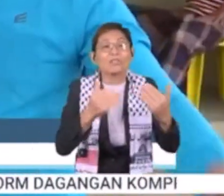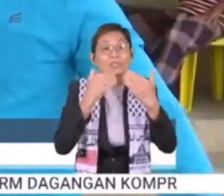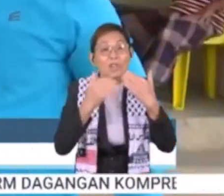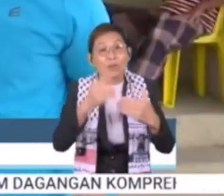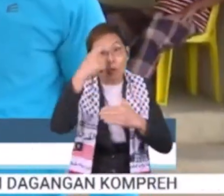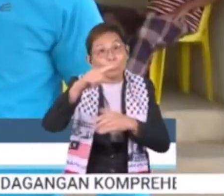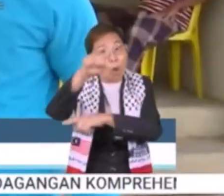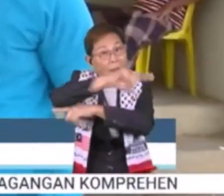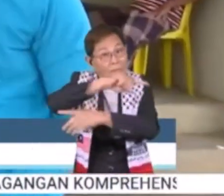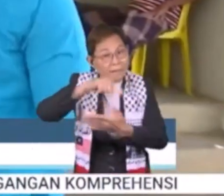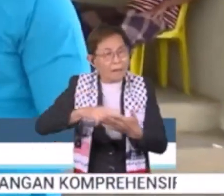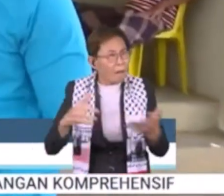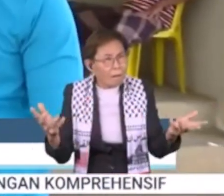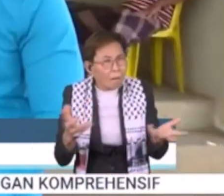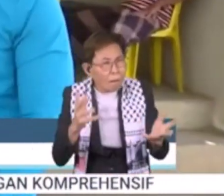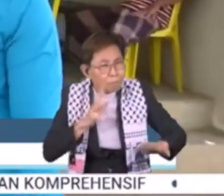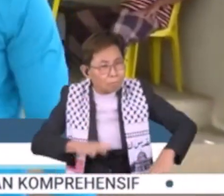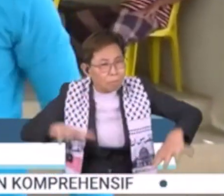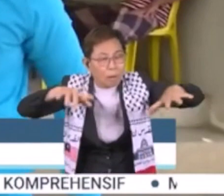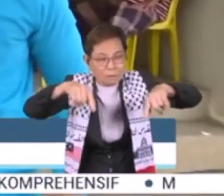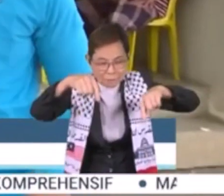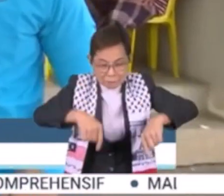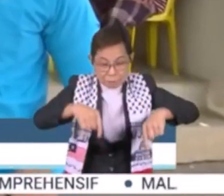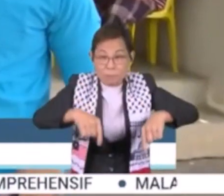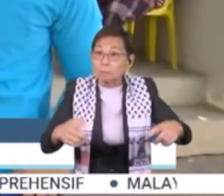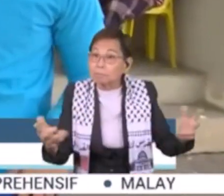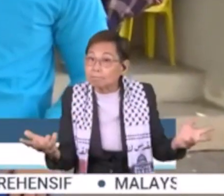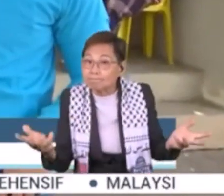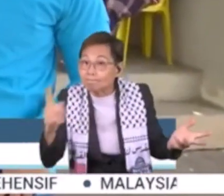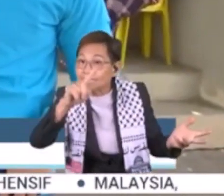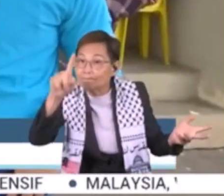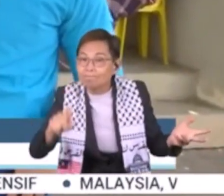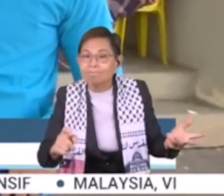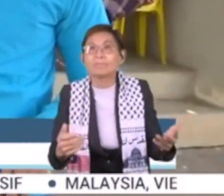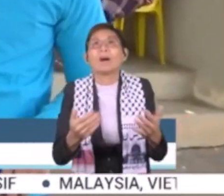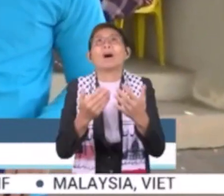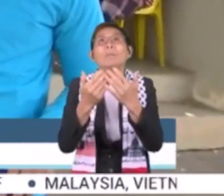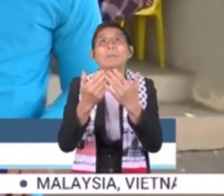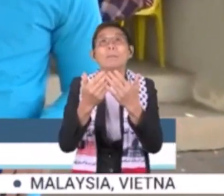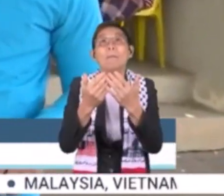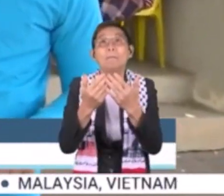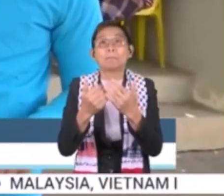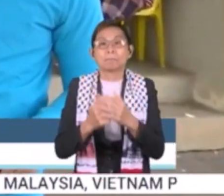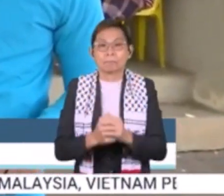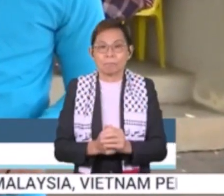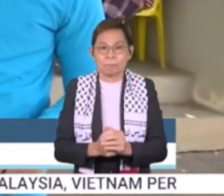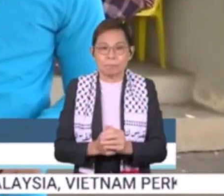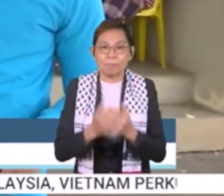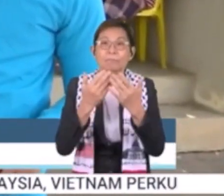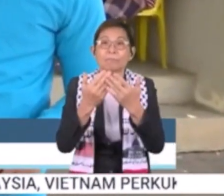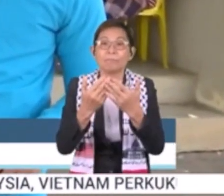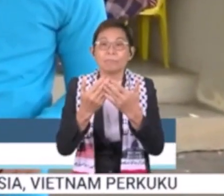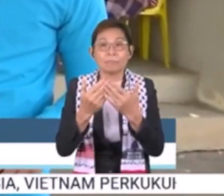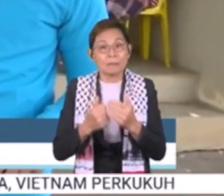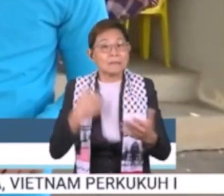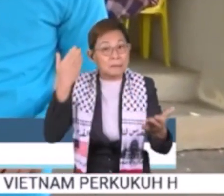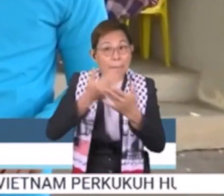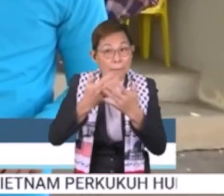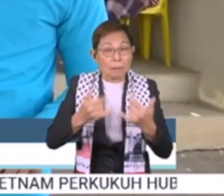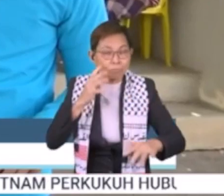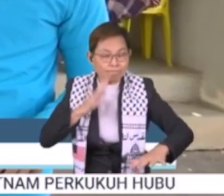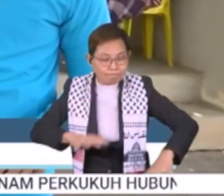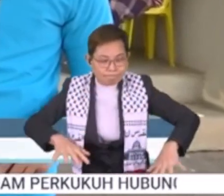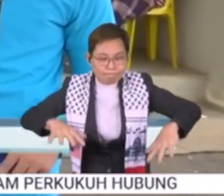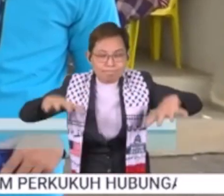Tuan Macam mana keadaan terkini banjir di daerah ini Alhamdulillah setakat ini apa kata